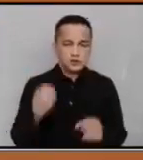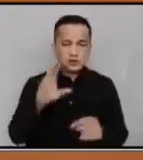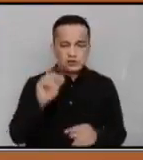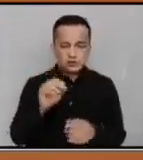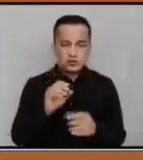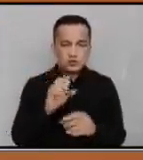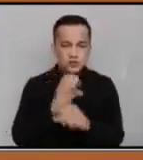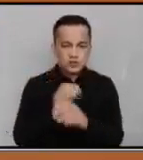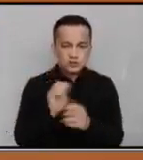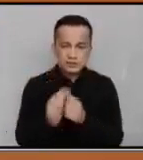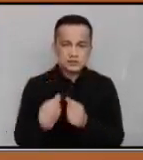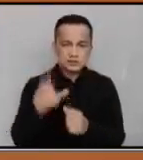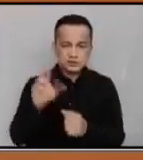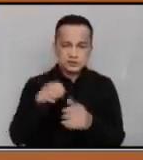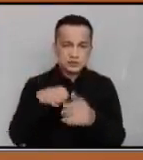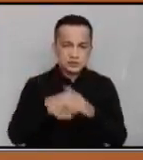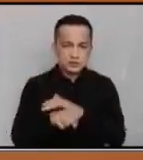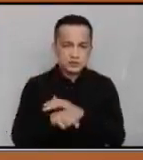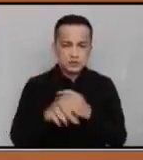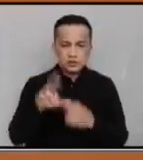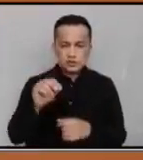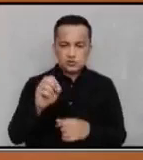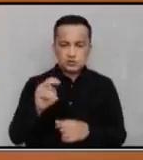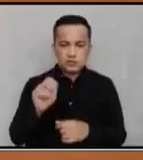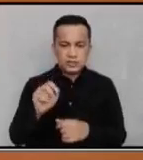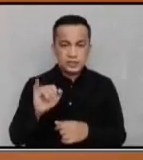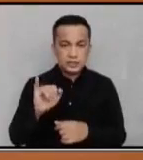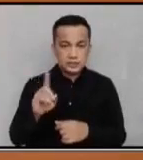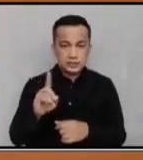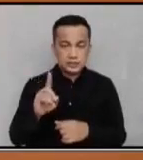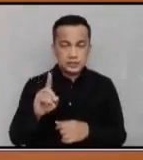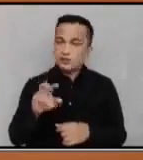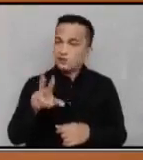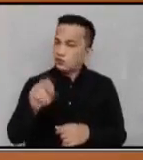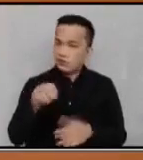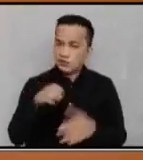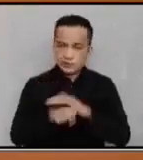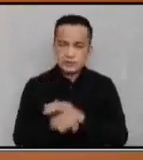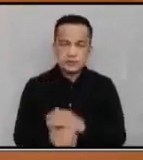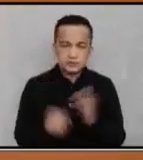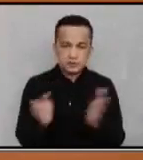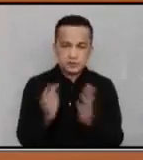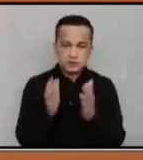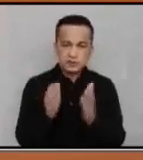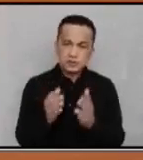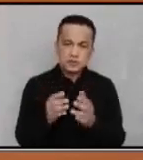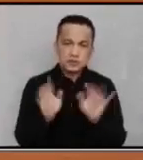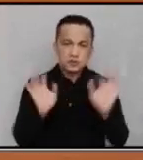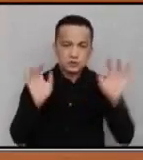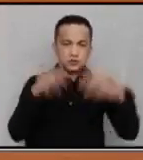entry at no SONA ID, no entry. Hindi kaya't naman ang mga dadalo na magsuot